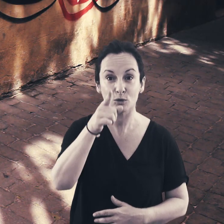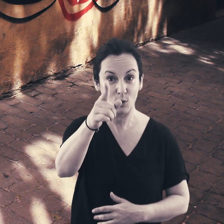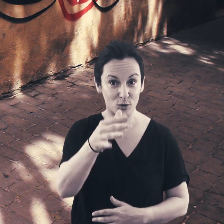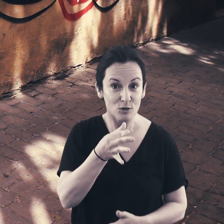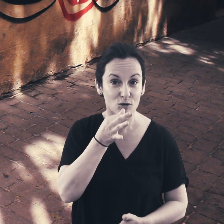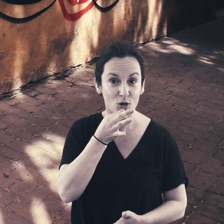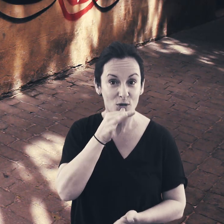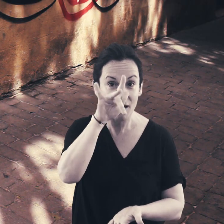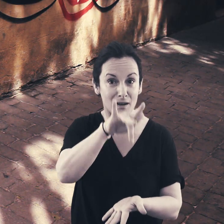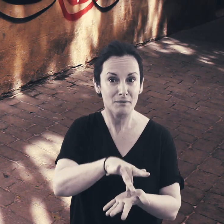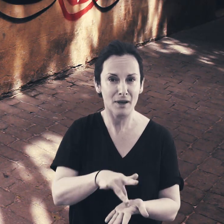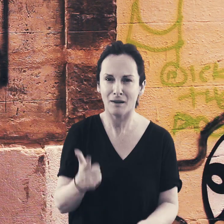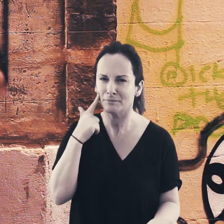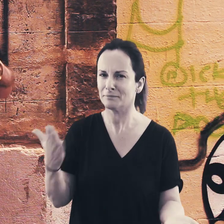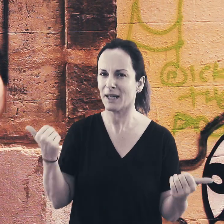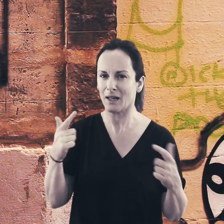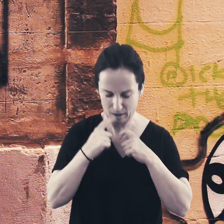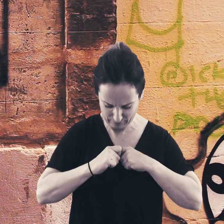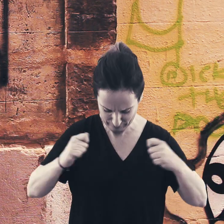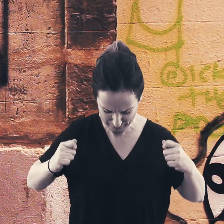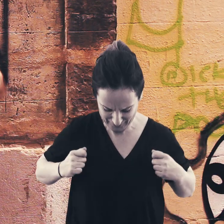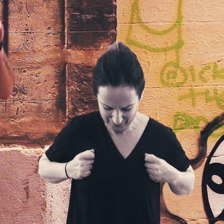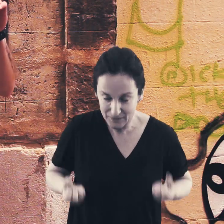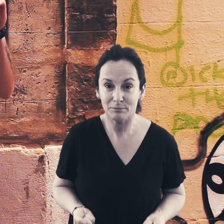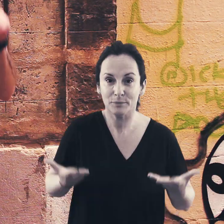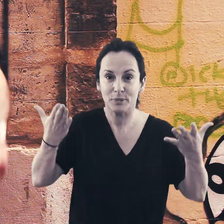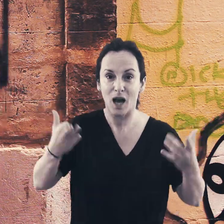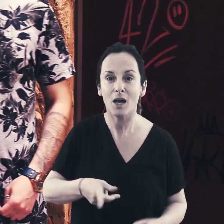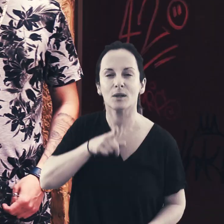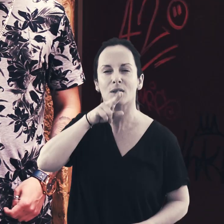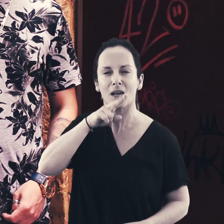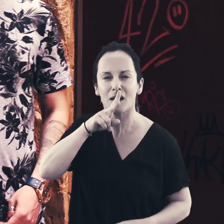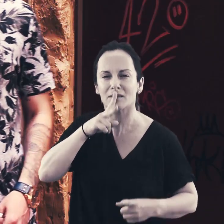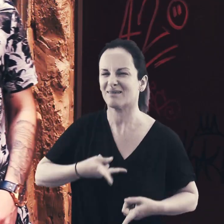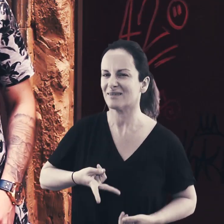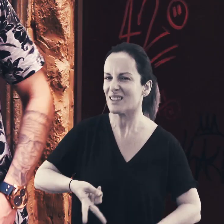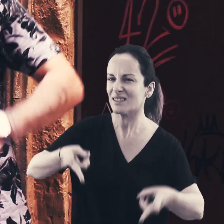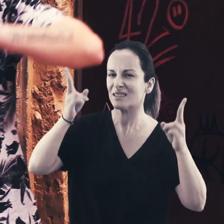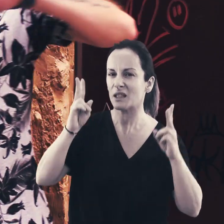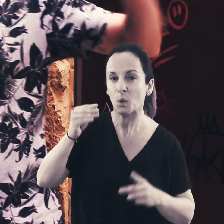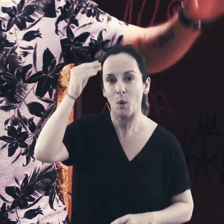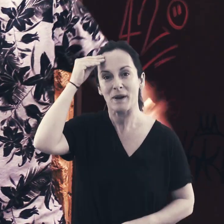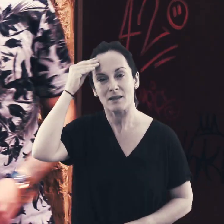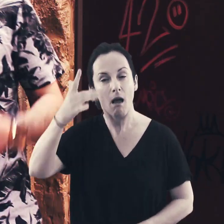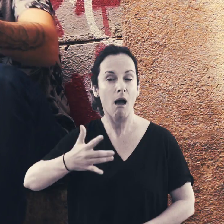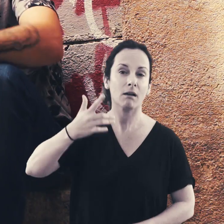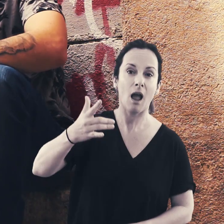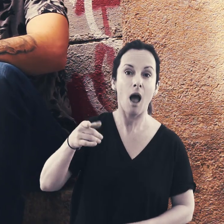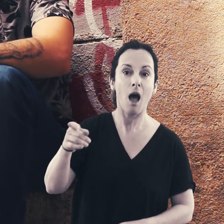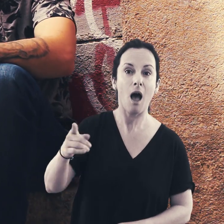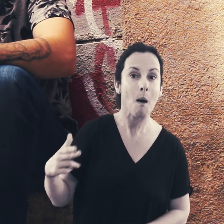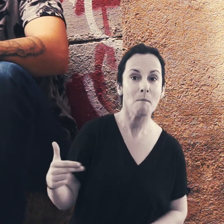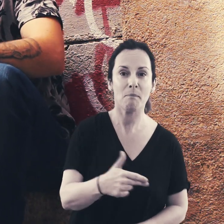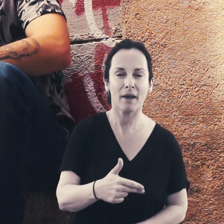Rap, treu et xuc a sa creativitat. Rap, expressa't en tota llibertat. Rap, no només és un pes, tothom ho sap.